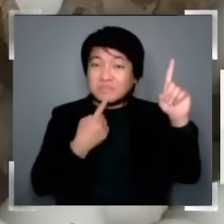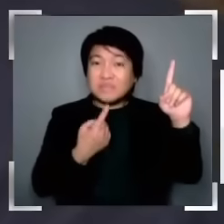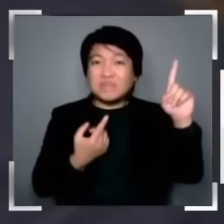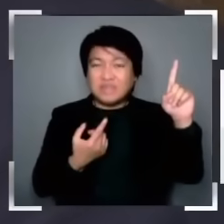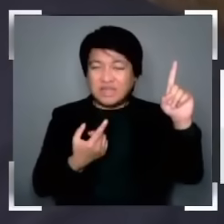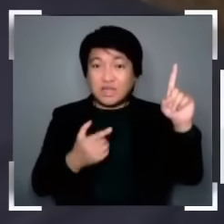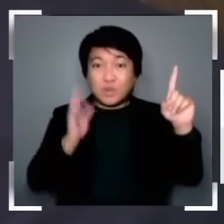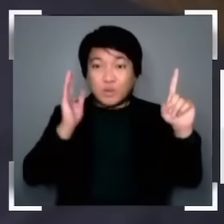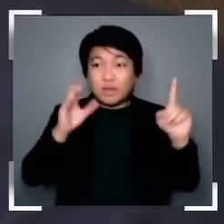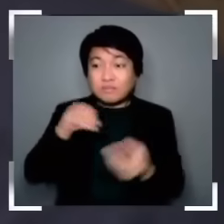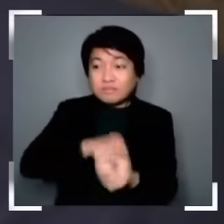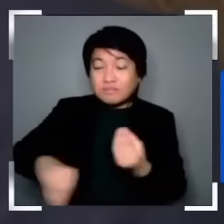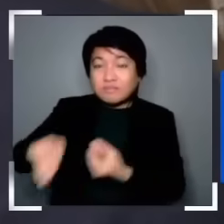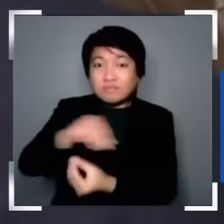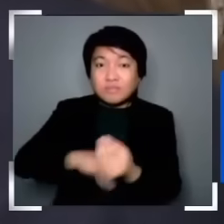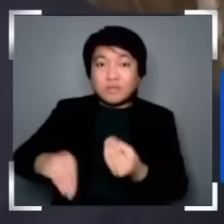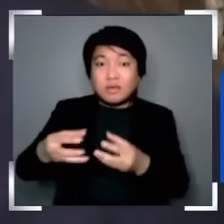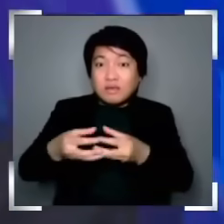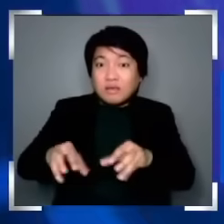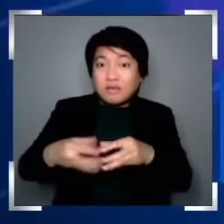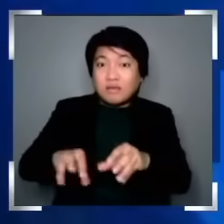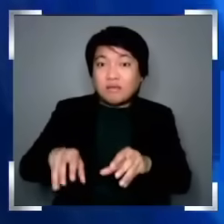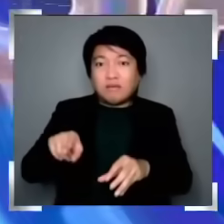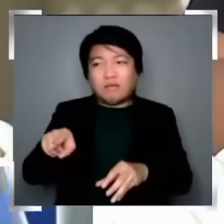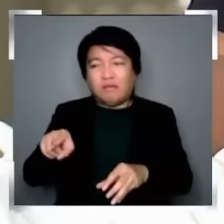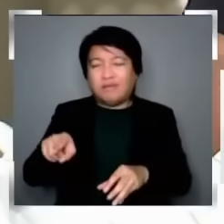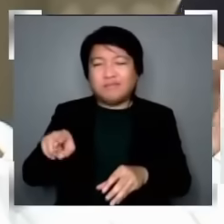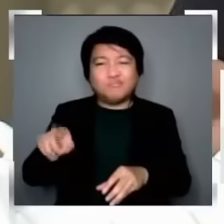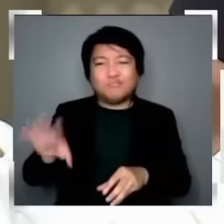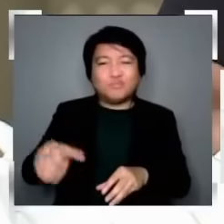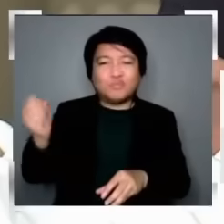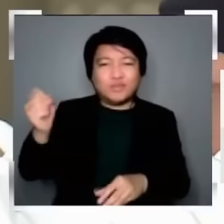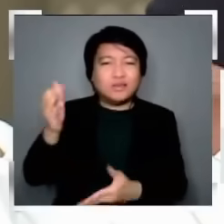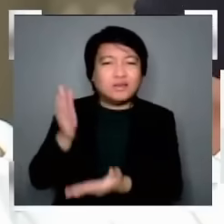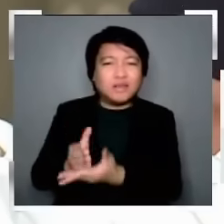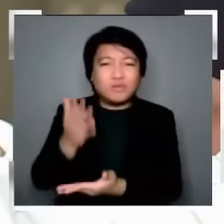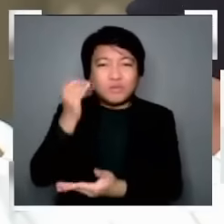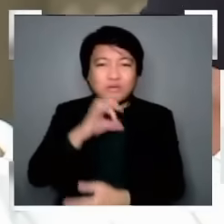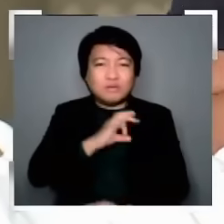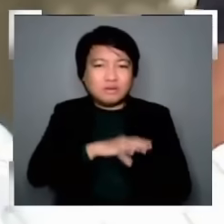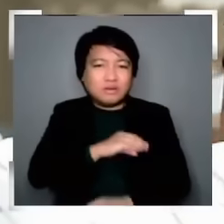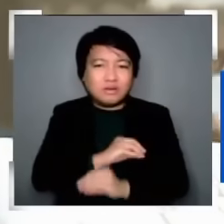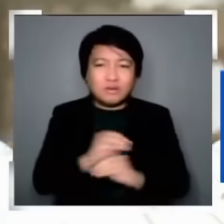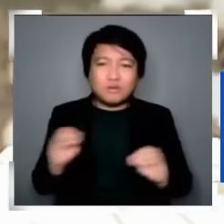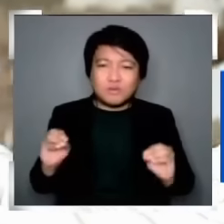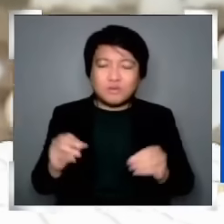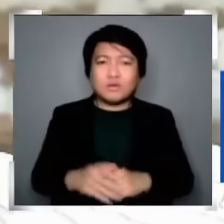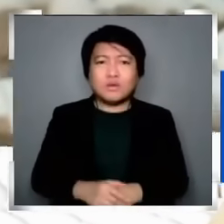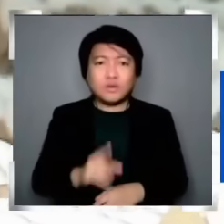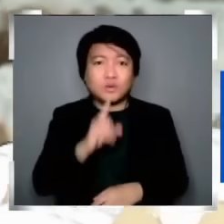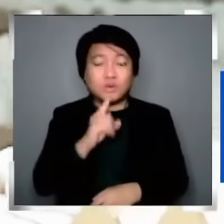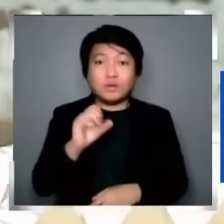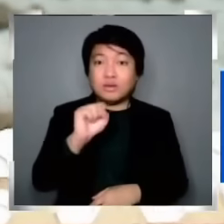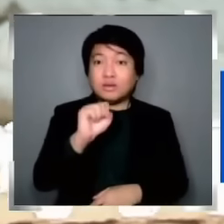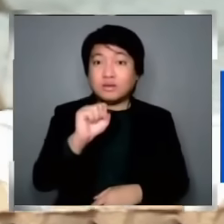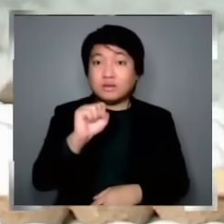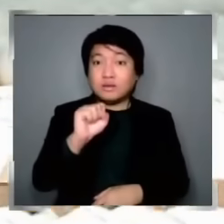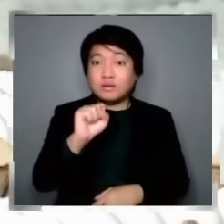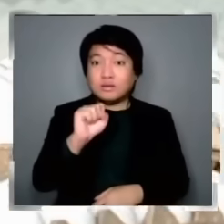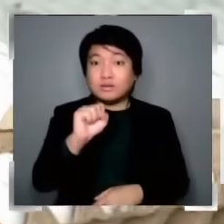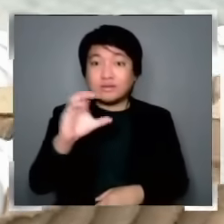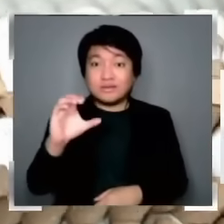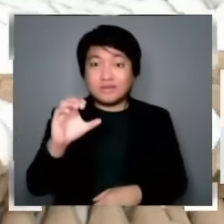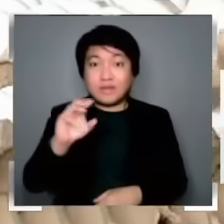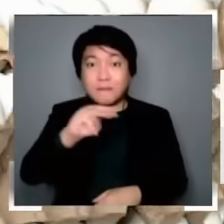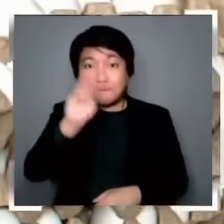ng 9 to 17, 30 pesos lang. Kilalang bagsakan ng mga itlog itong Santa Cruz, Maynila. Ramdam na raw dito ng